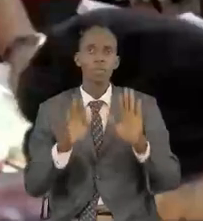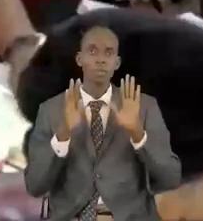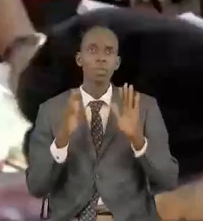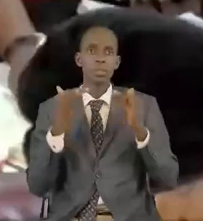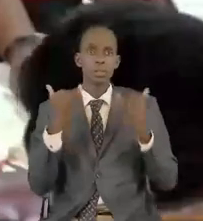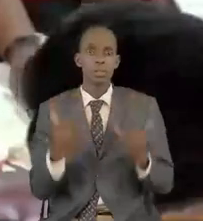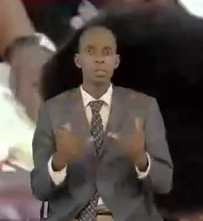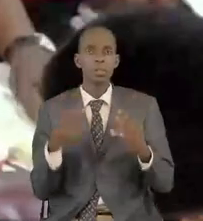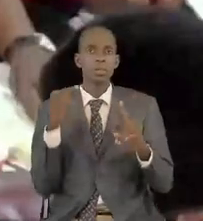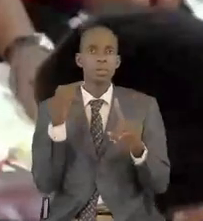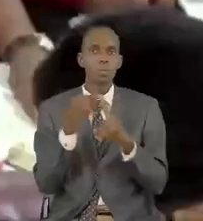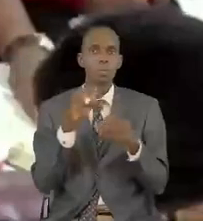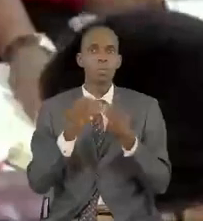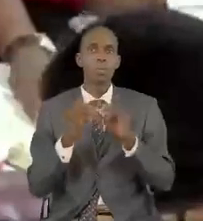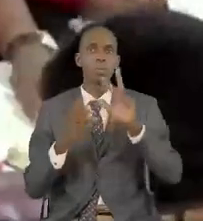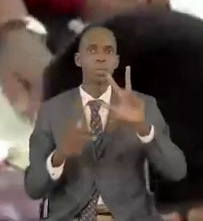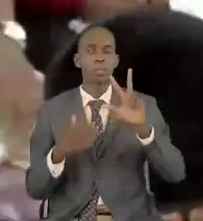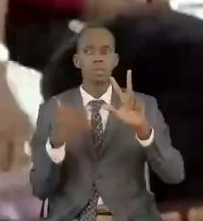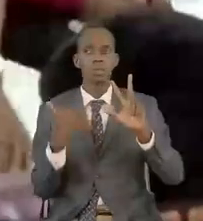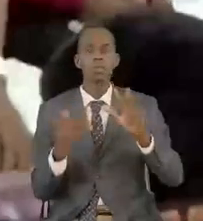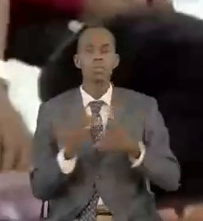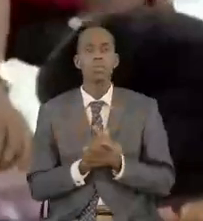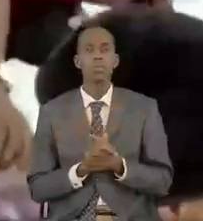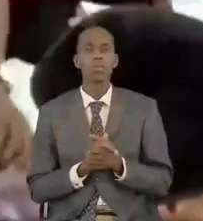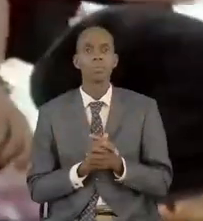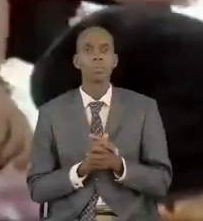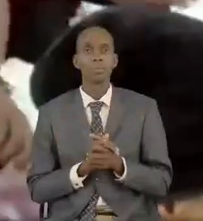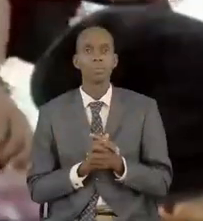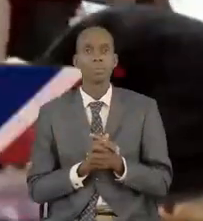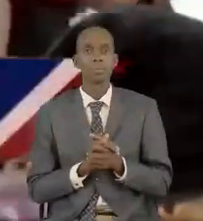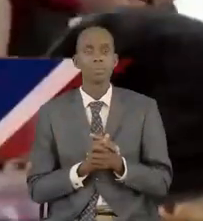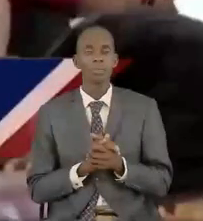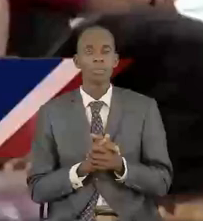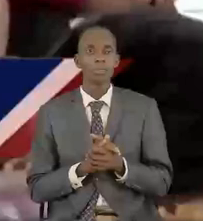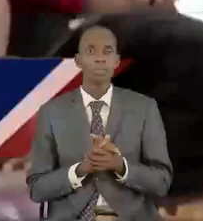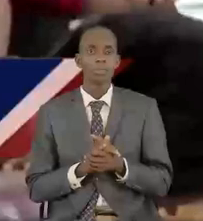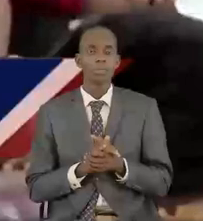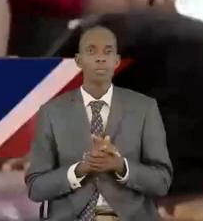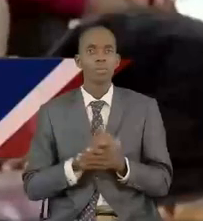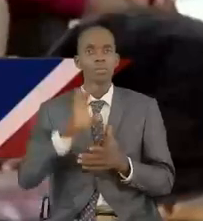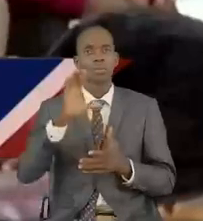allons au troisième point maintenant la confirmation par